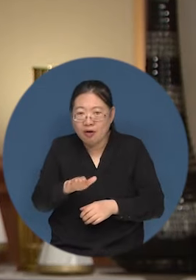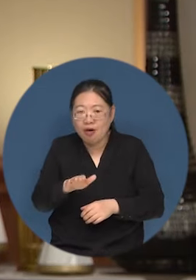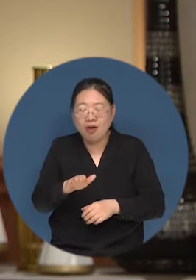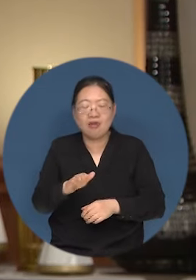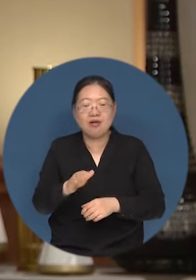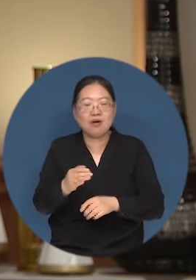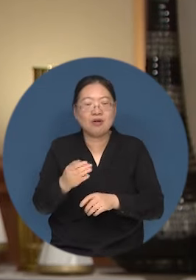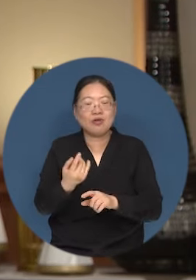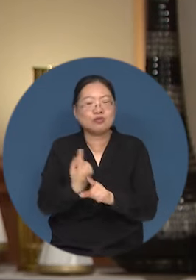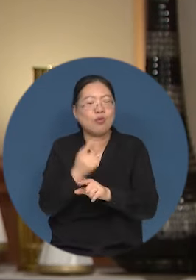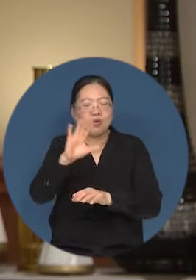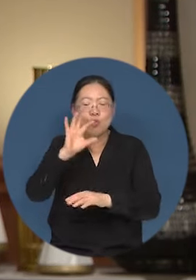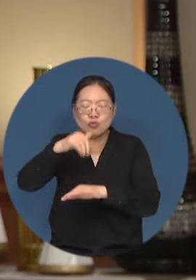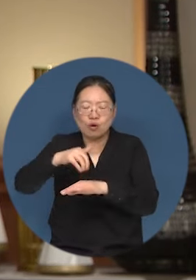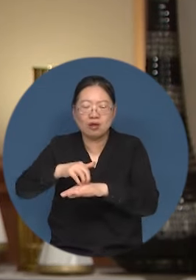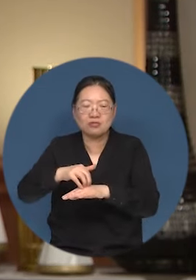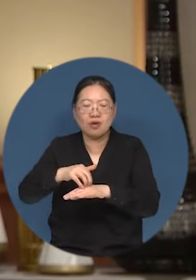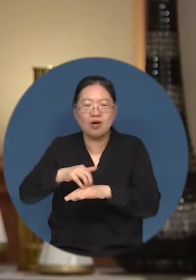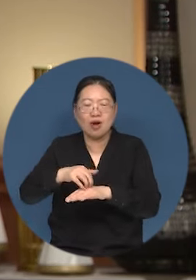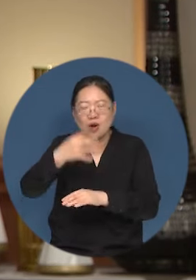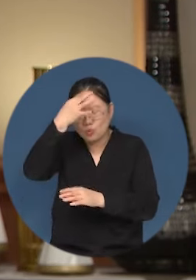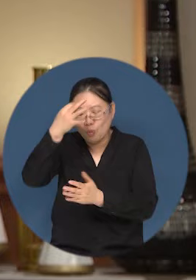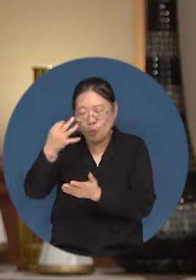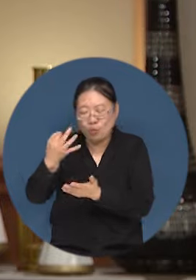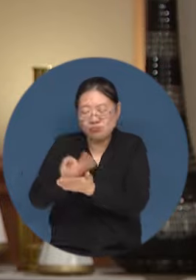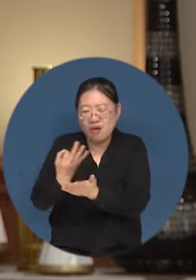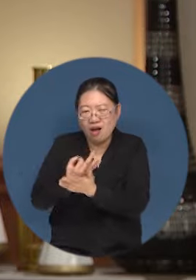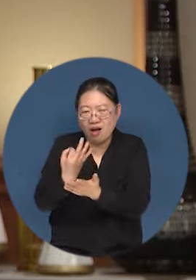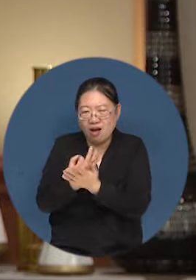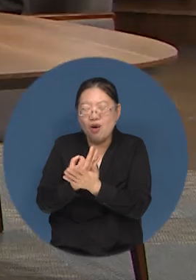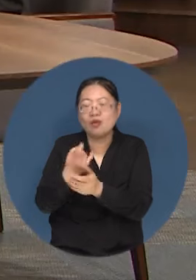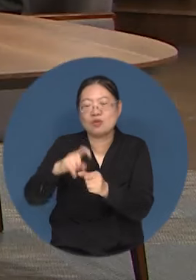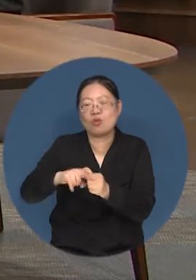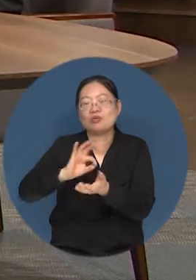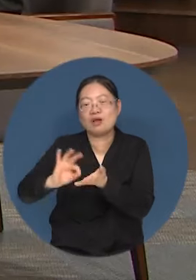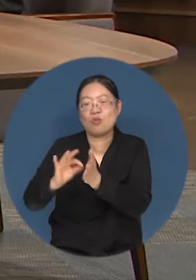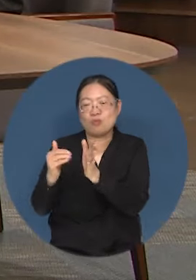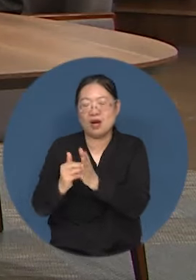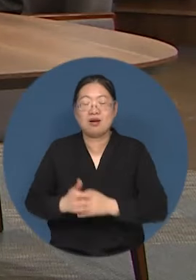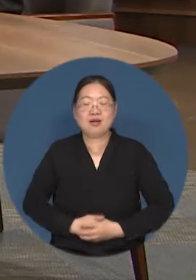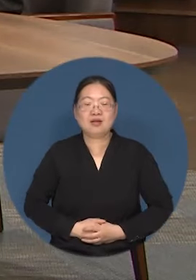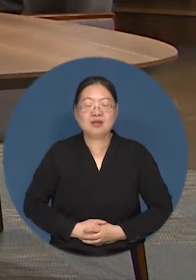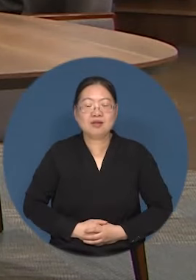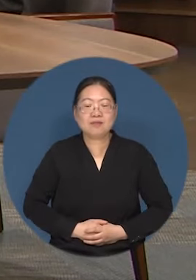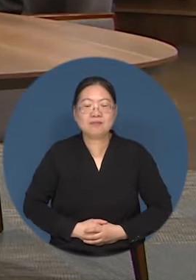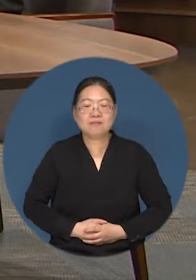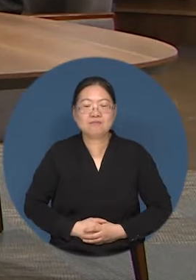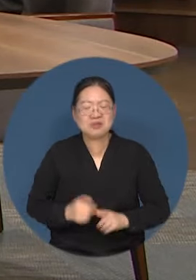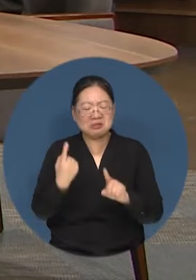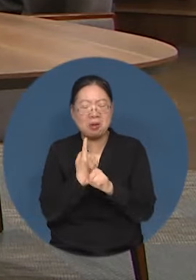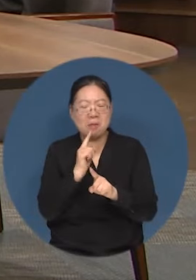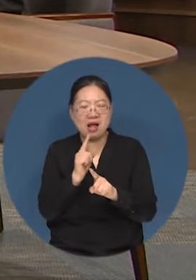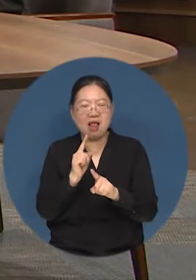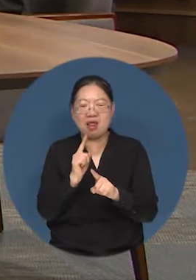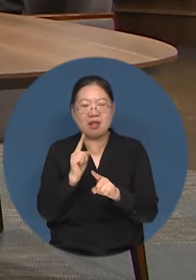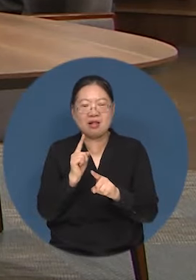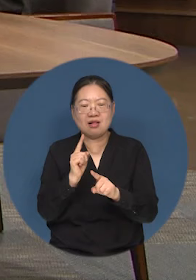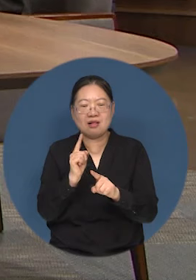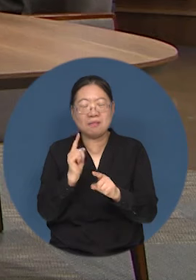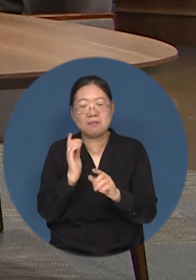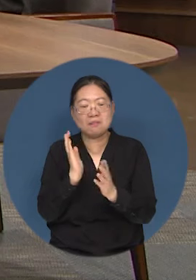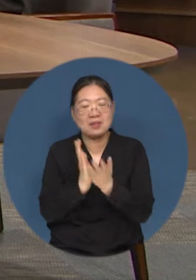돌고래 쇼에 이용을 하고 그렇게 됐던 겁니다. 그래서 치료라는 말이 맞지가 않죠. 그때는